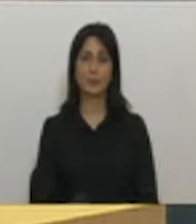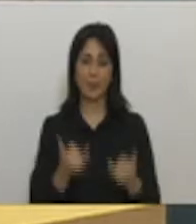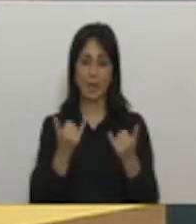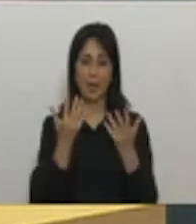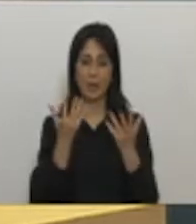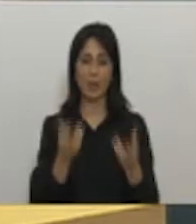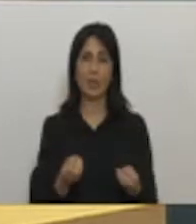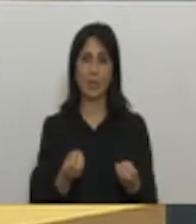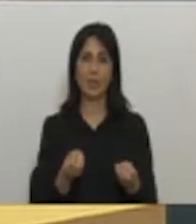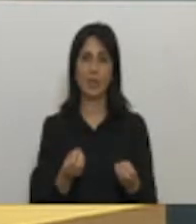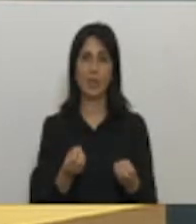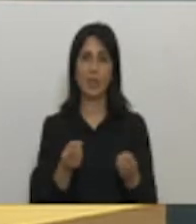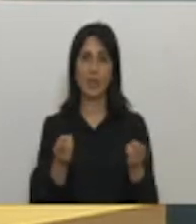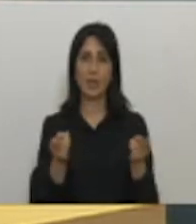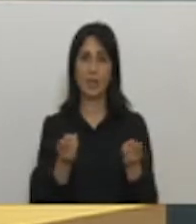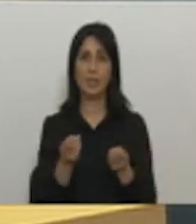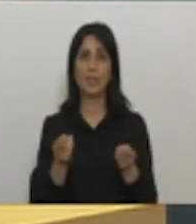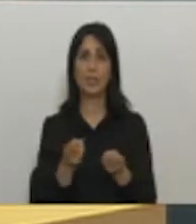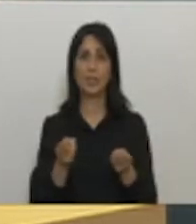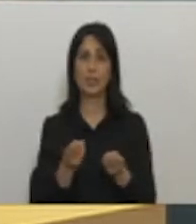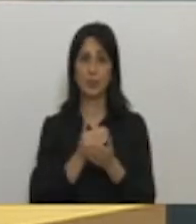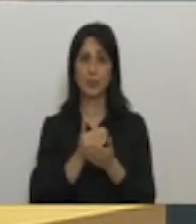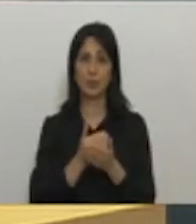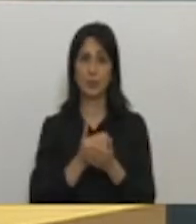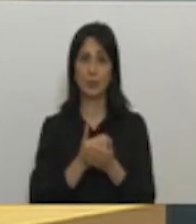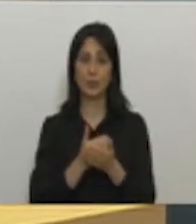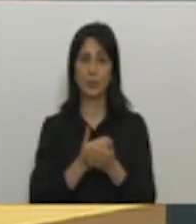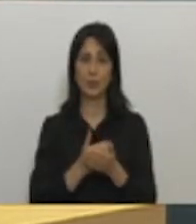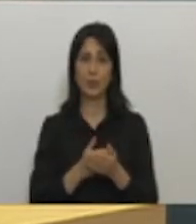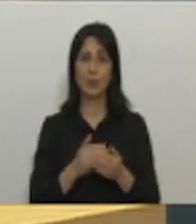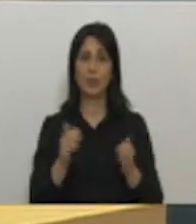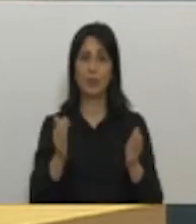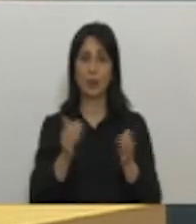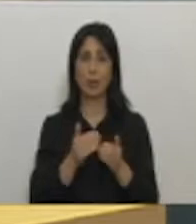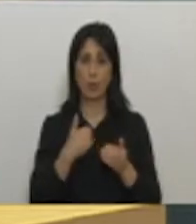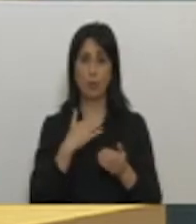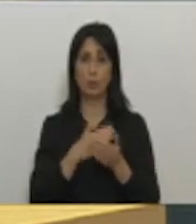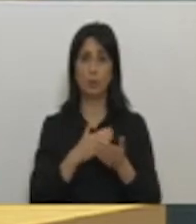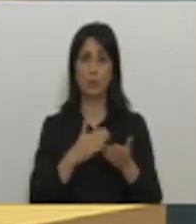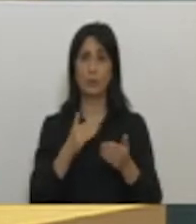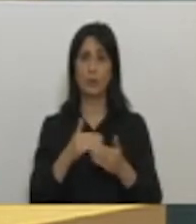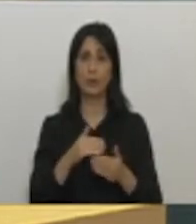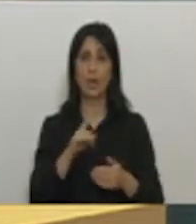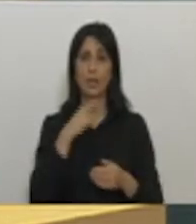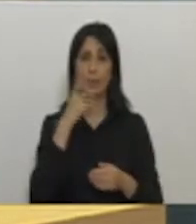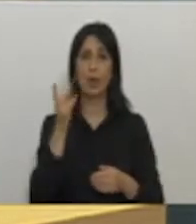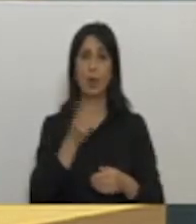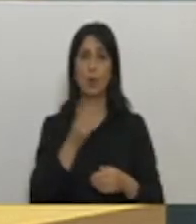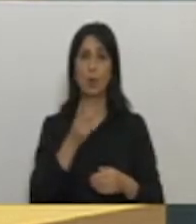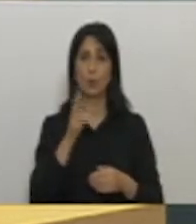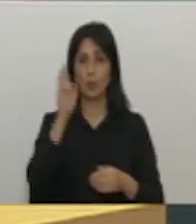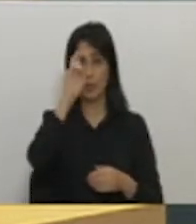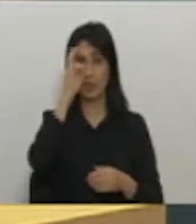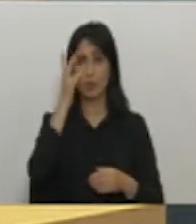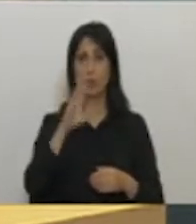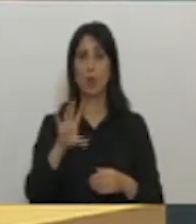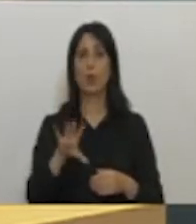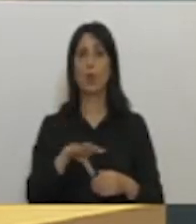დღევანდელ საჭიროებასთან და პრობლემებთან ნაკლებად არის დაკავშირებული. რა თქმა უნდა, მთავრობას უნდა